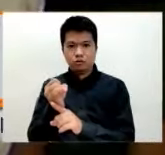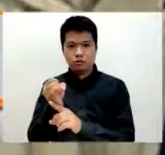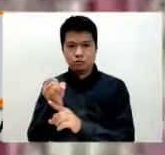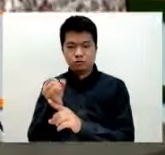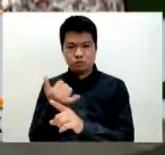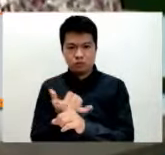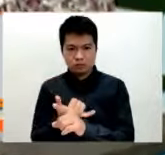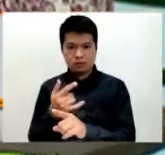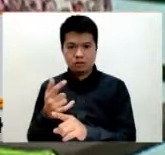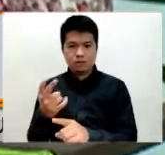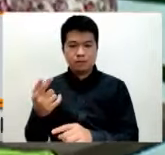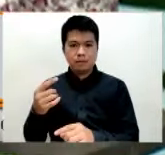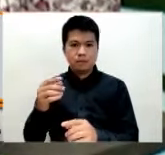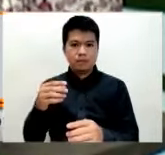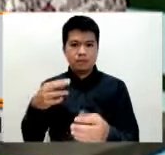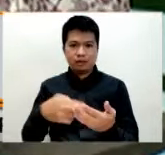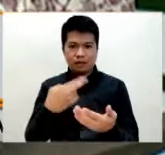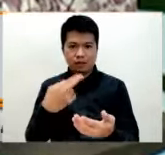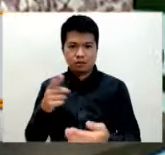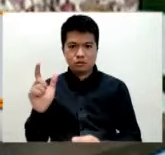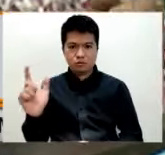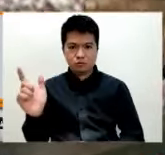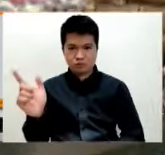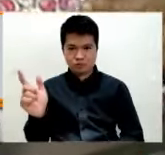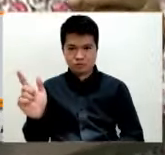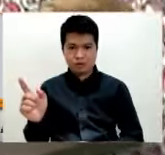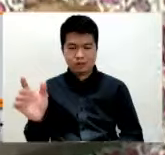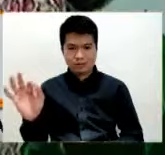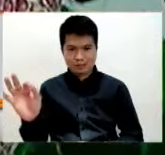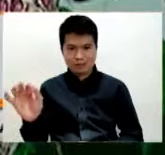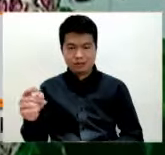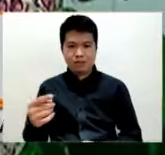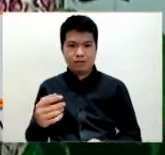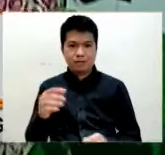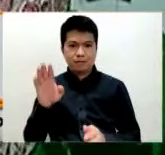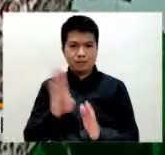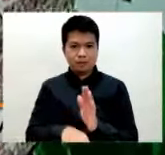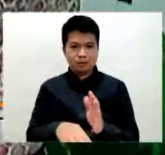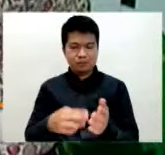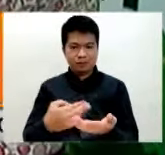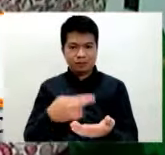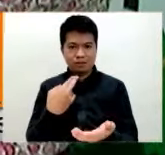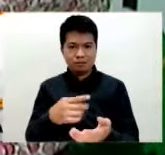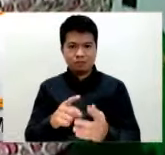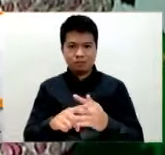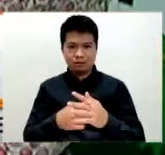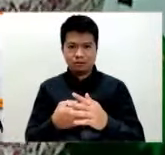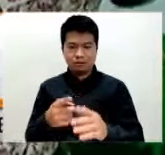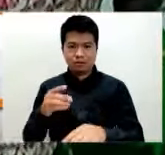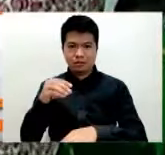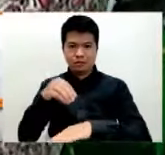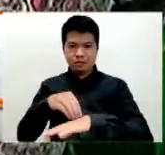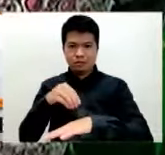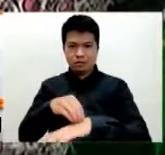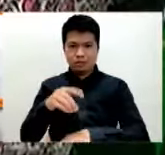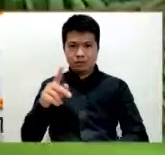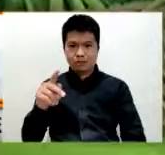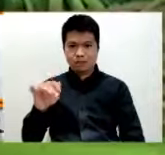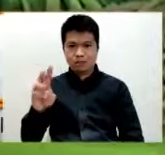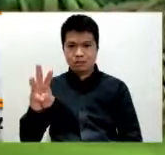29, kung saan sisimula na magbenta ng mas murang bigas sa mga kadiwa store sa halagang 29 pesos kada